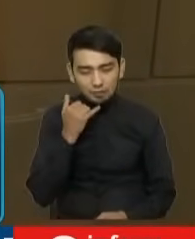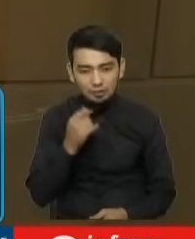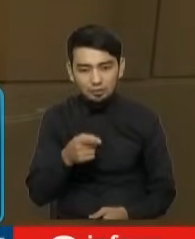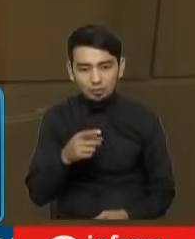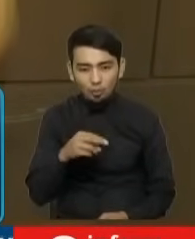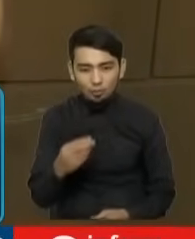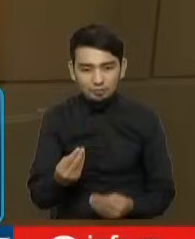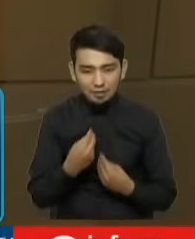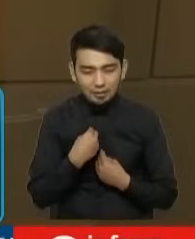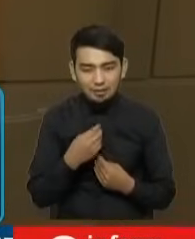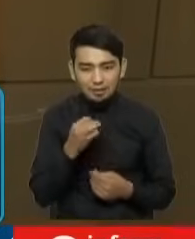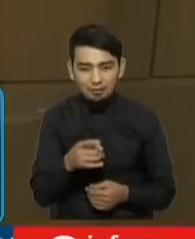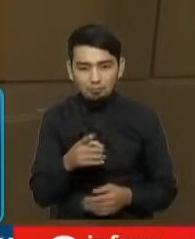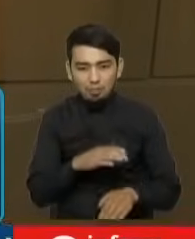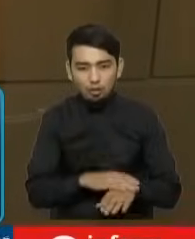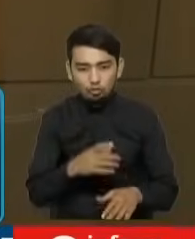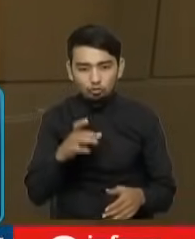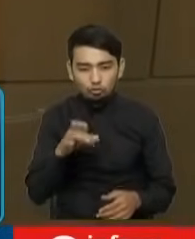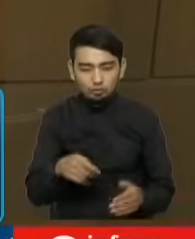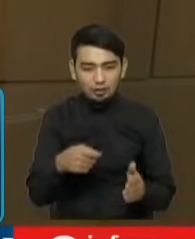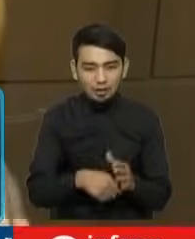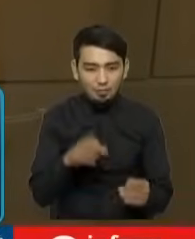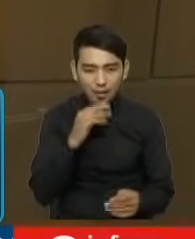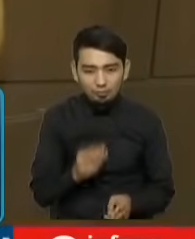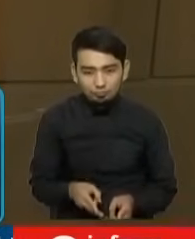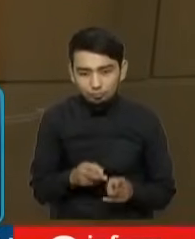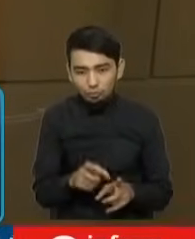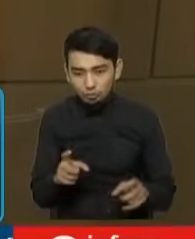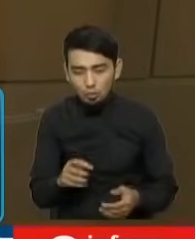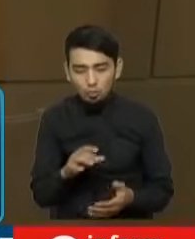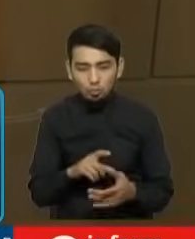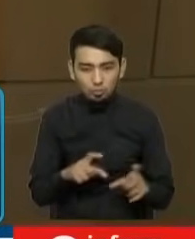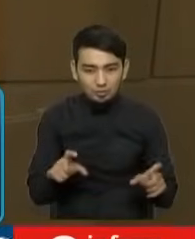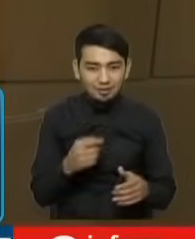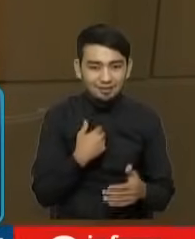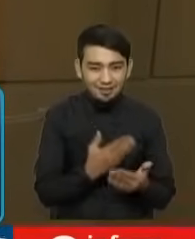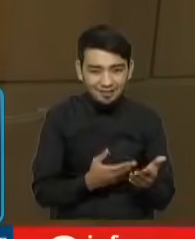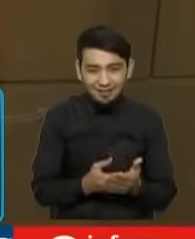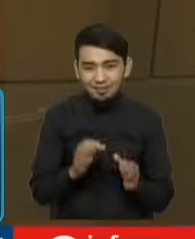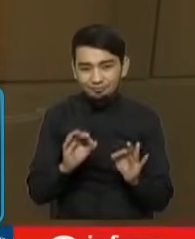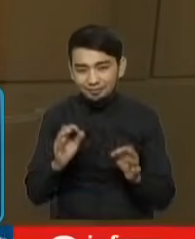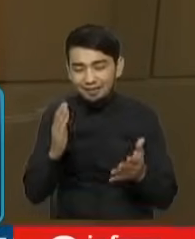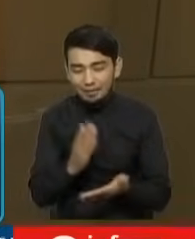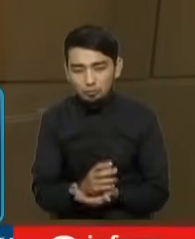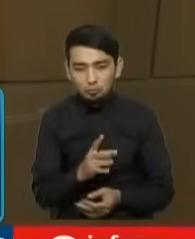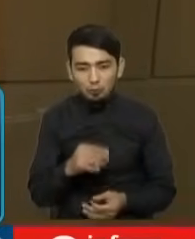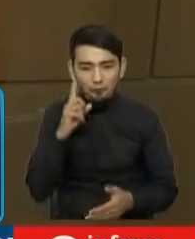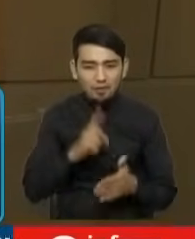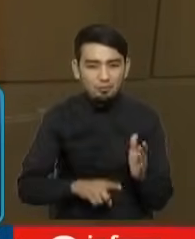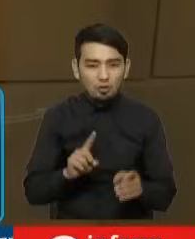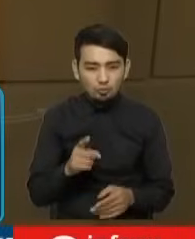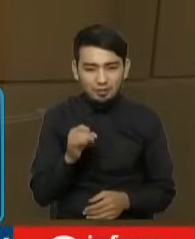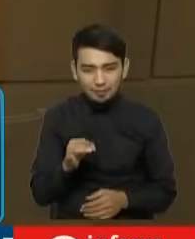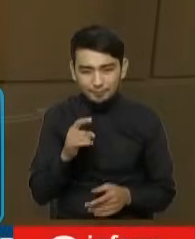аннулируют. Почему люди продолжают доверять мошенникам, несмотря на предупреждения? Психологи говорят, дело в тонкой игре на